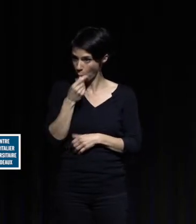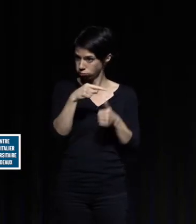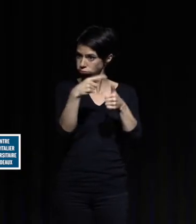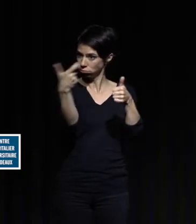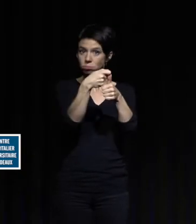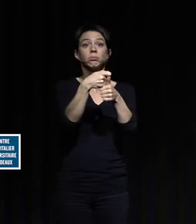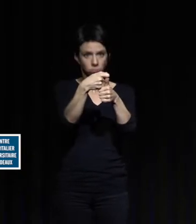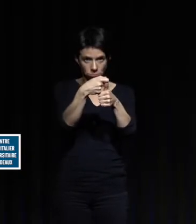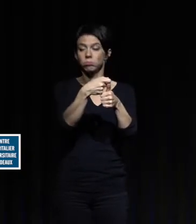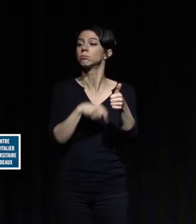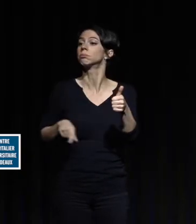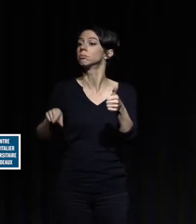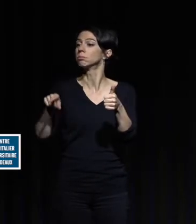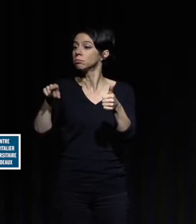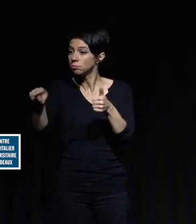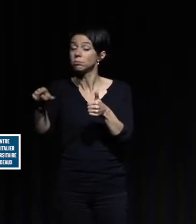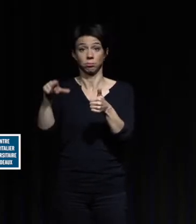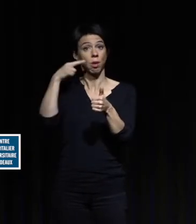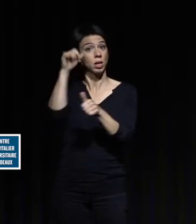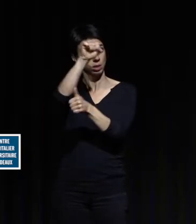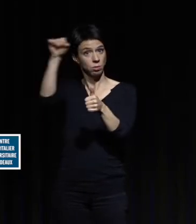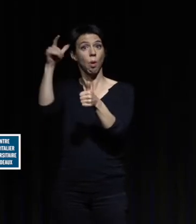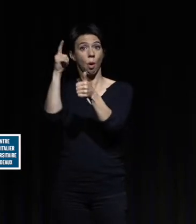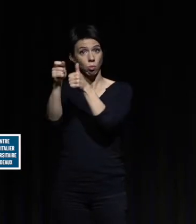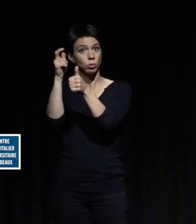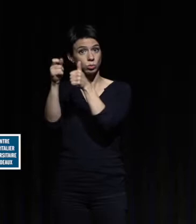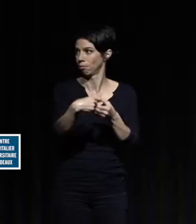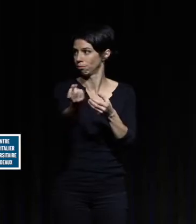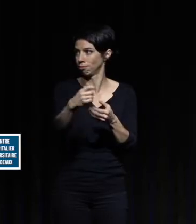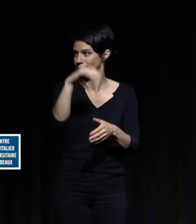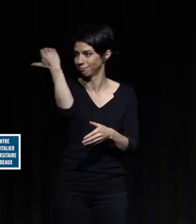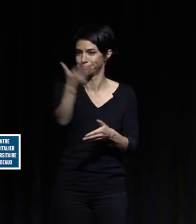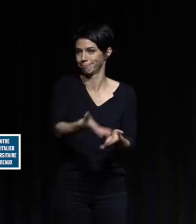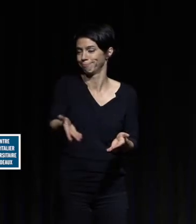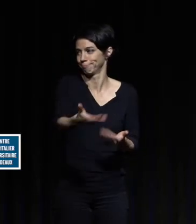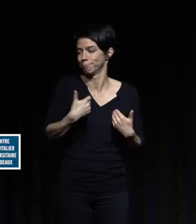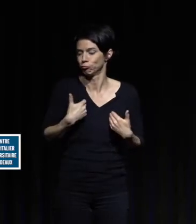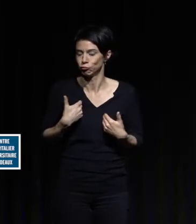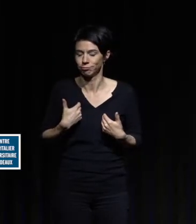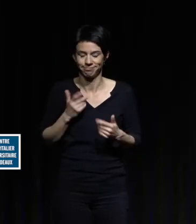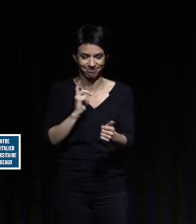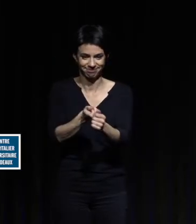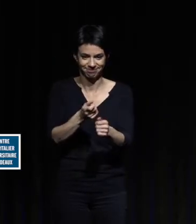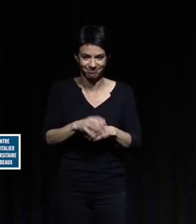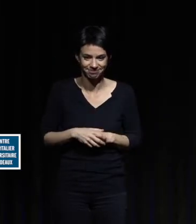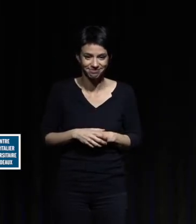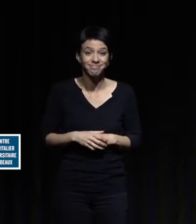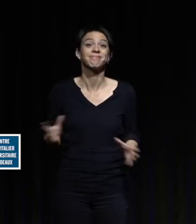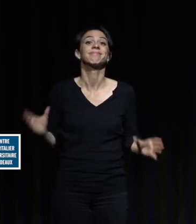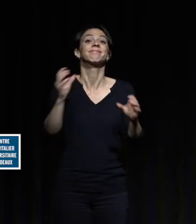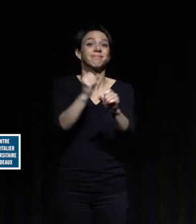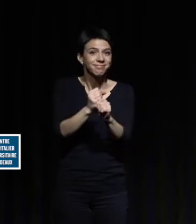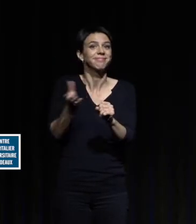des produits de deuxième génération remboursés qui ont été très éprouvés. Voilà pour ce qui est de ces médicaments hormonaux qui